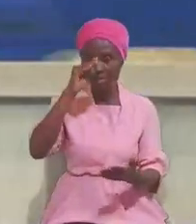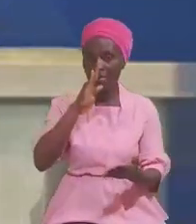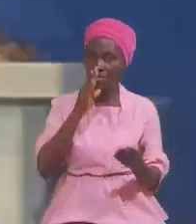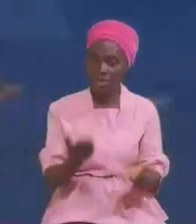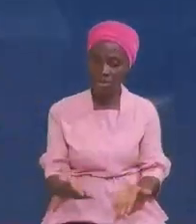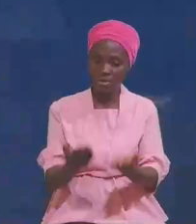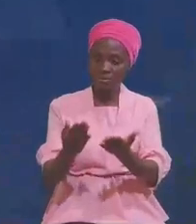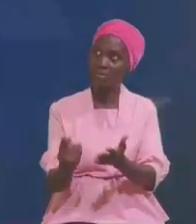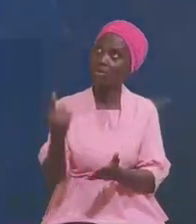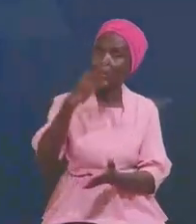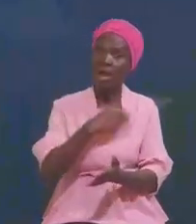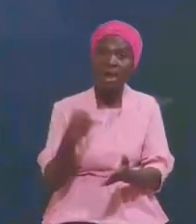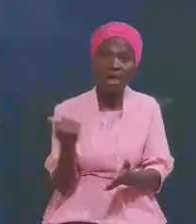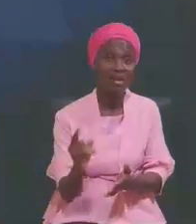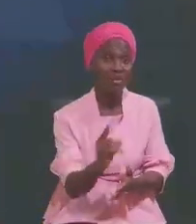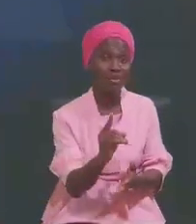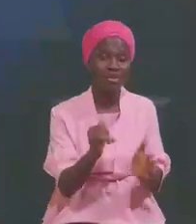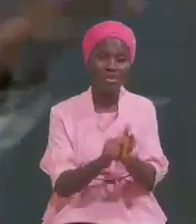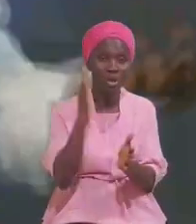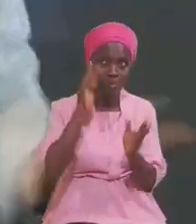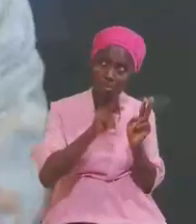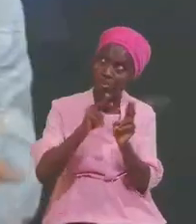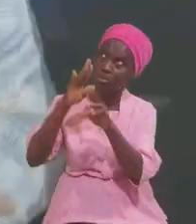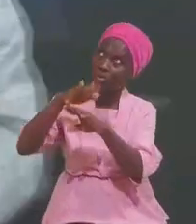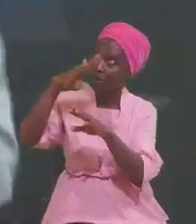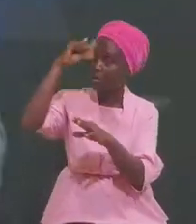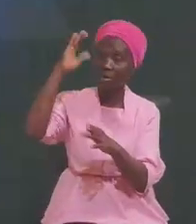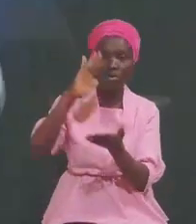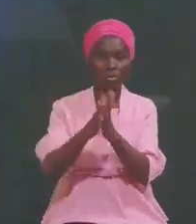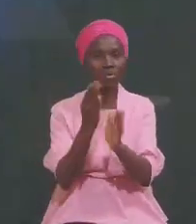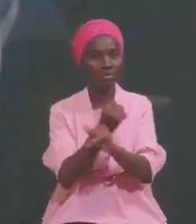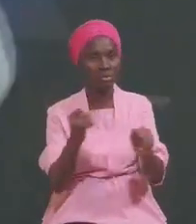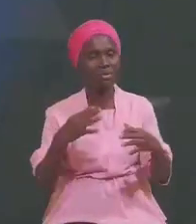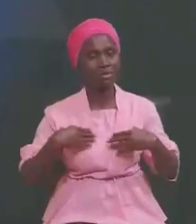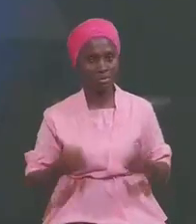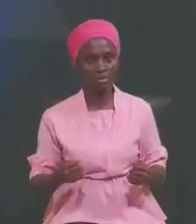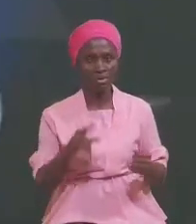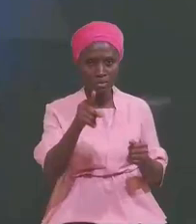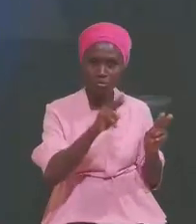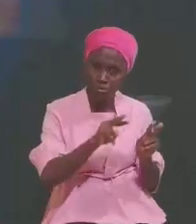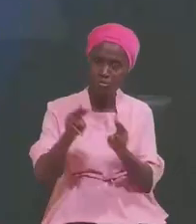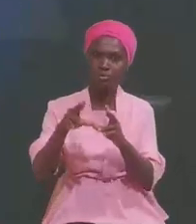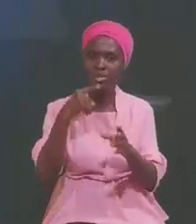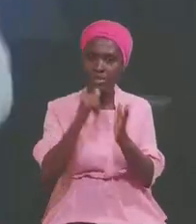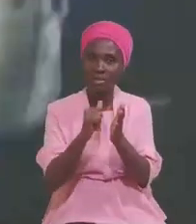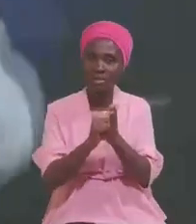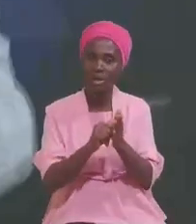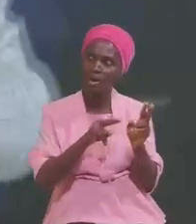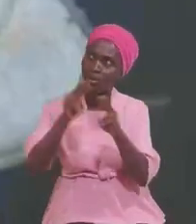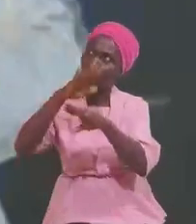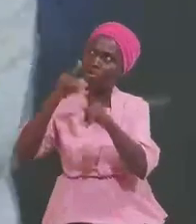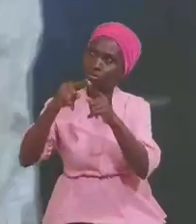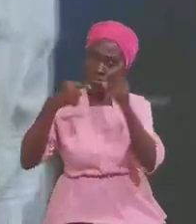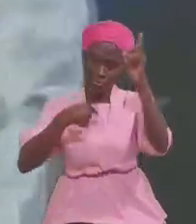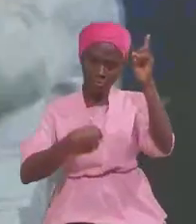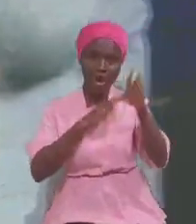quiconque regardera Christ sera sauvé, sera guéri. Tournez-vous vers moi, vous tous qui